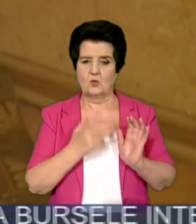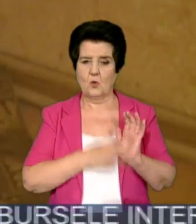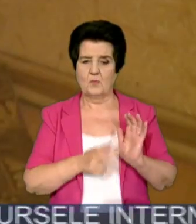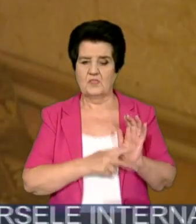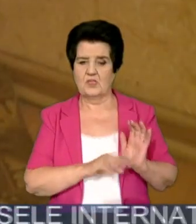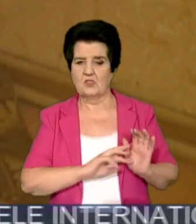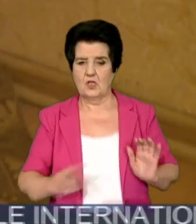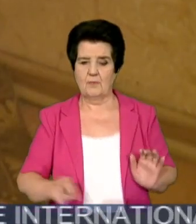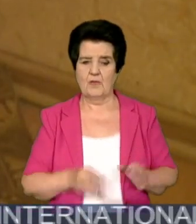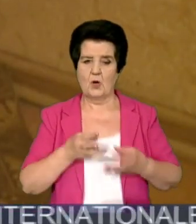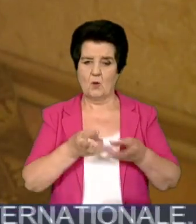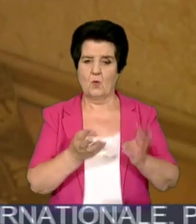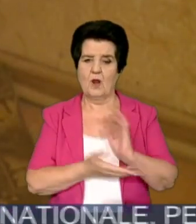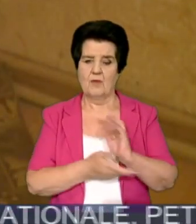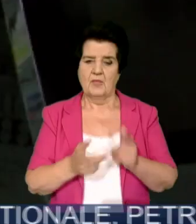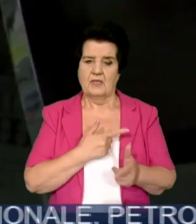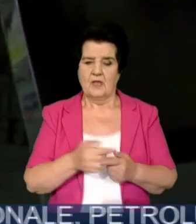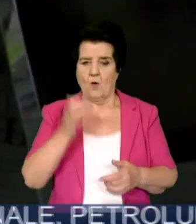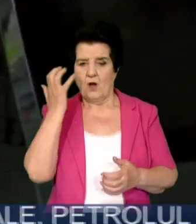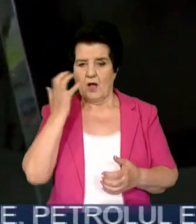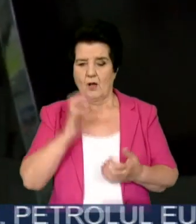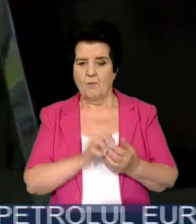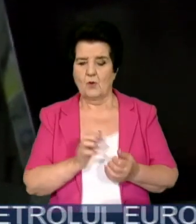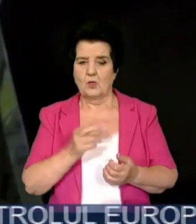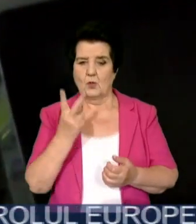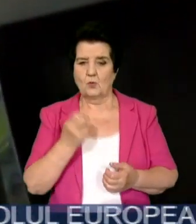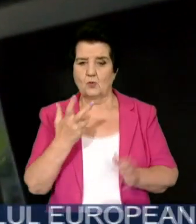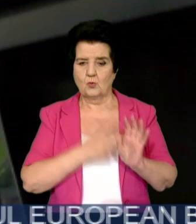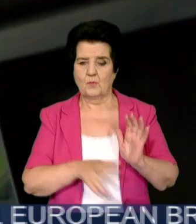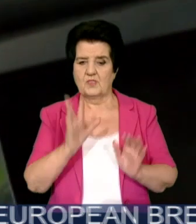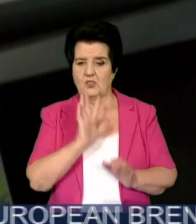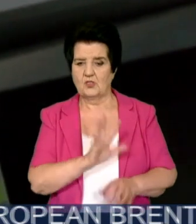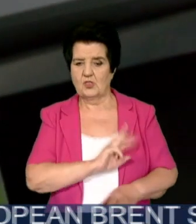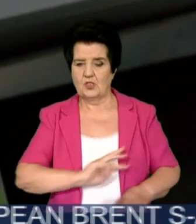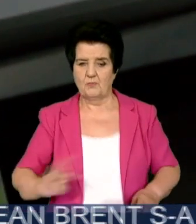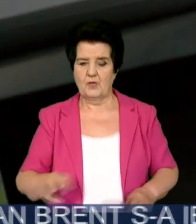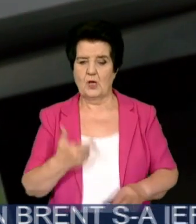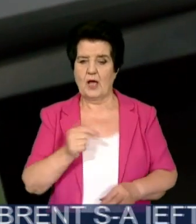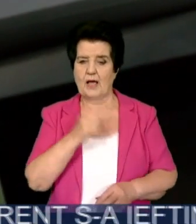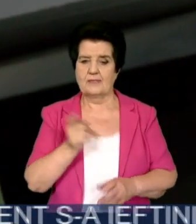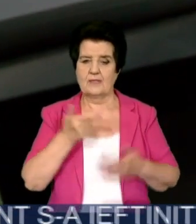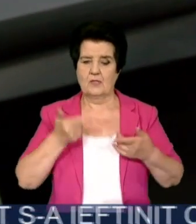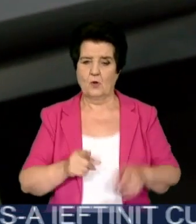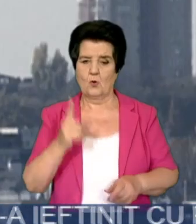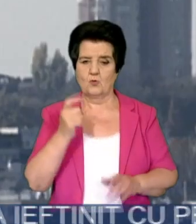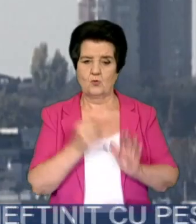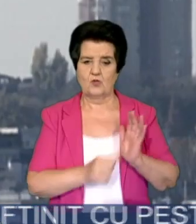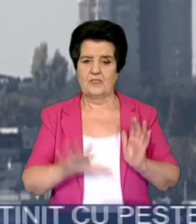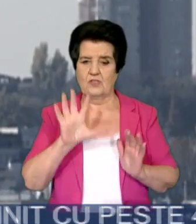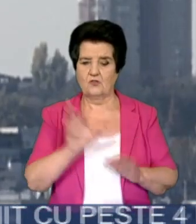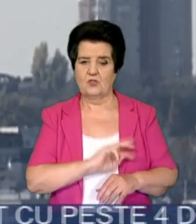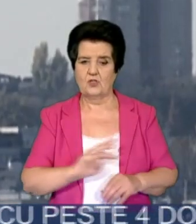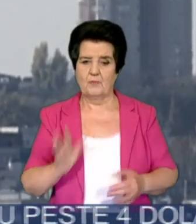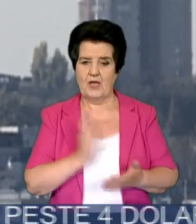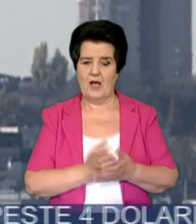se încălzesc iarna cu lemne sau cărbune. Altele 285.000 cu gaze naturale, iar circa 165.000